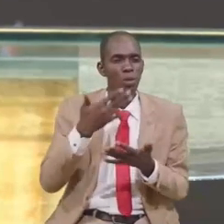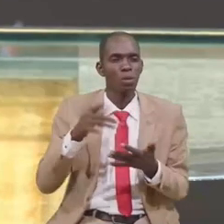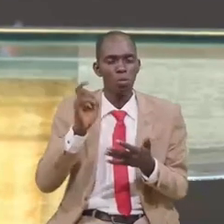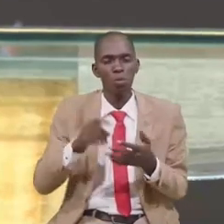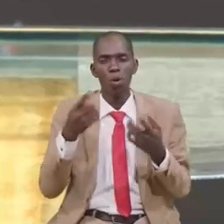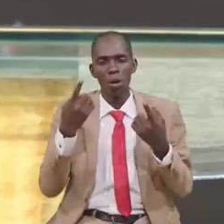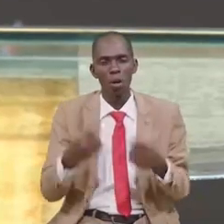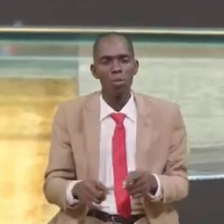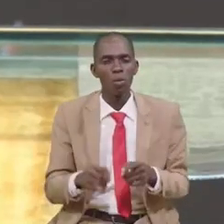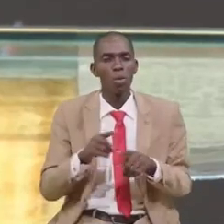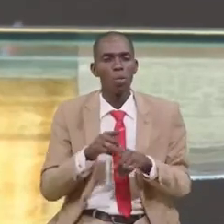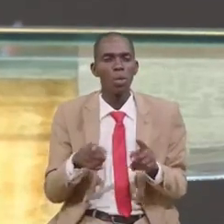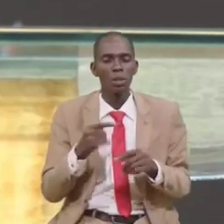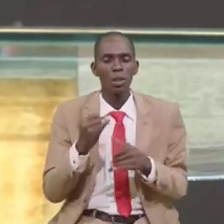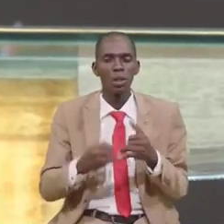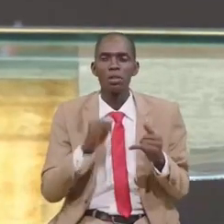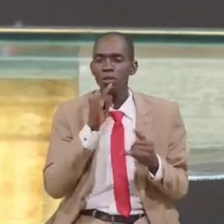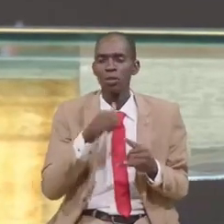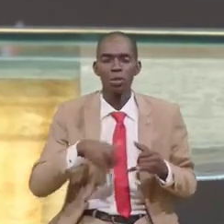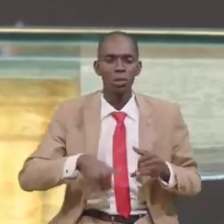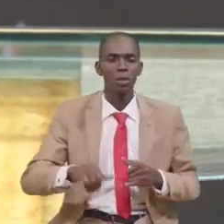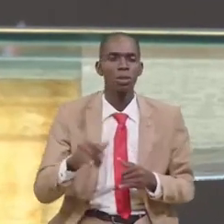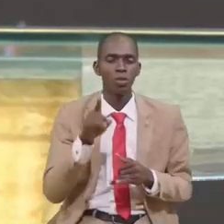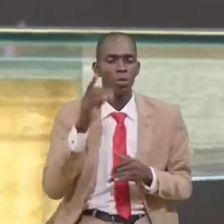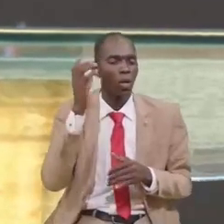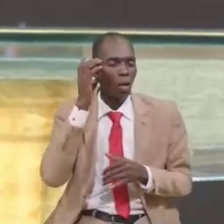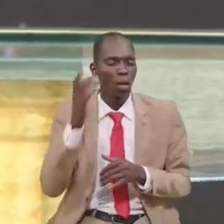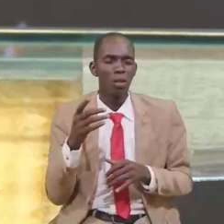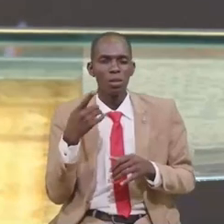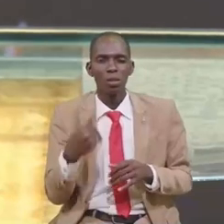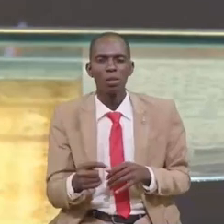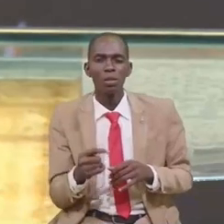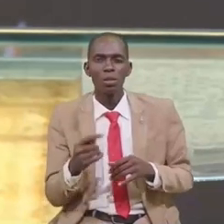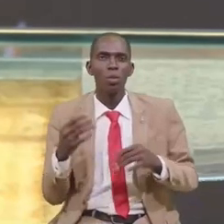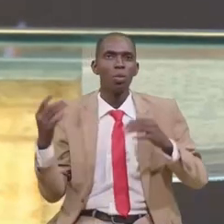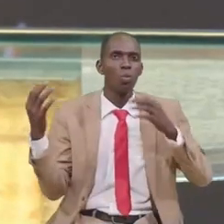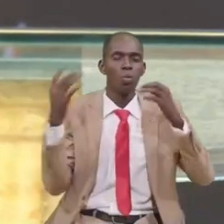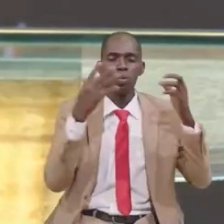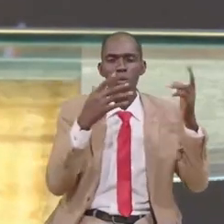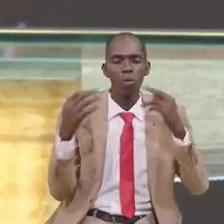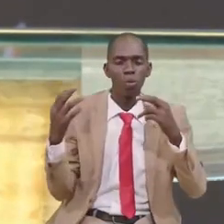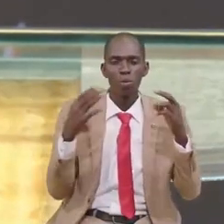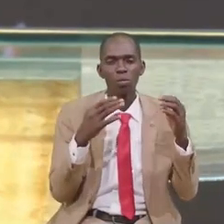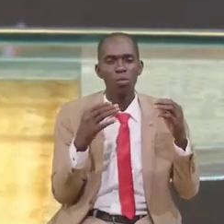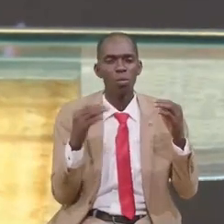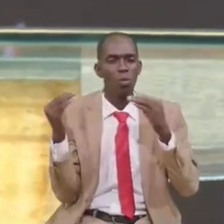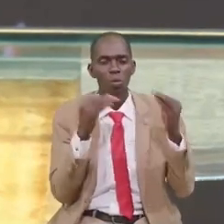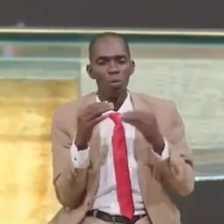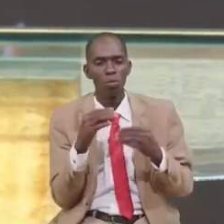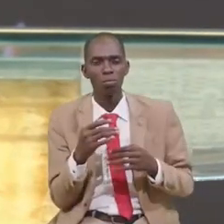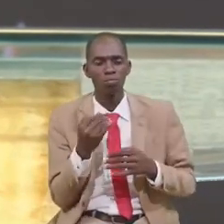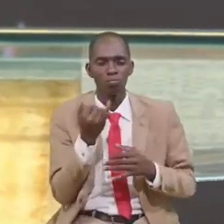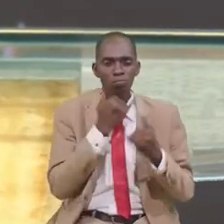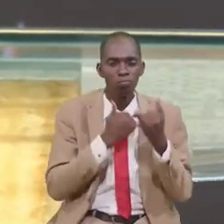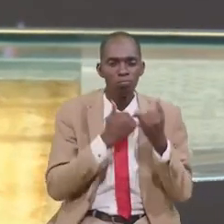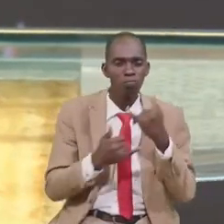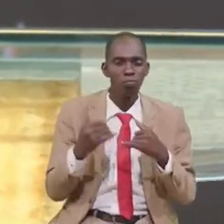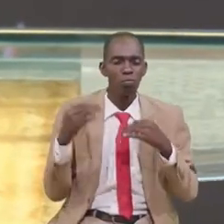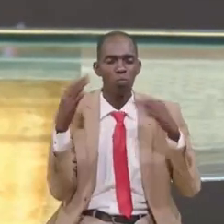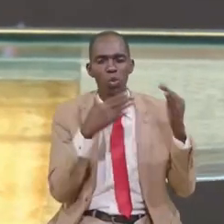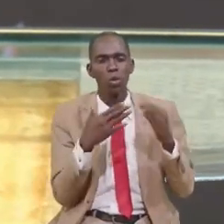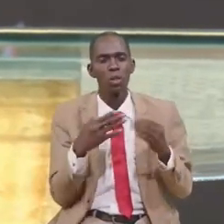Vous allez entendre des bruits de guerre, des dérangements, des commotions, des conflits, des désaccords dans les rues,